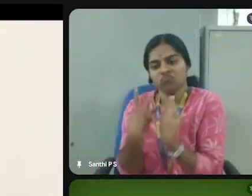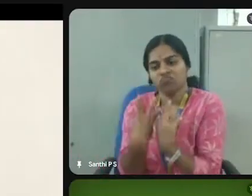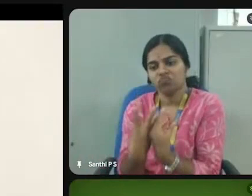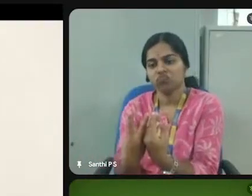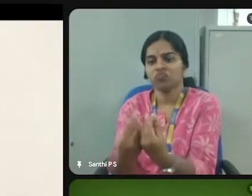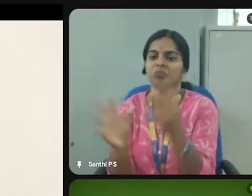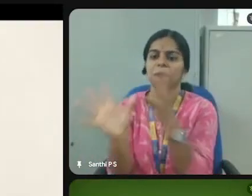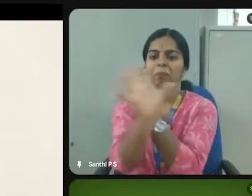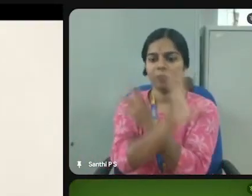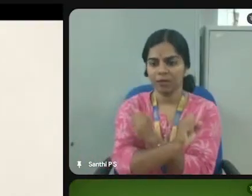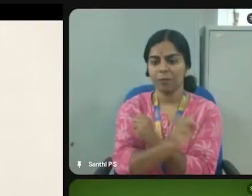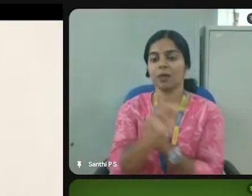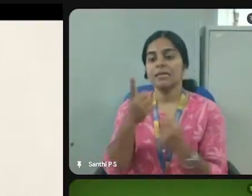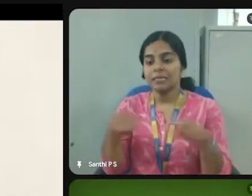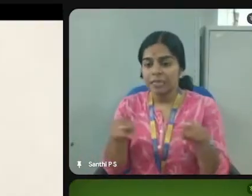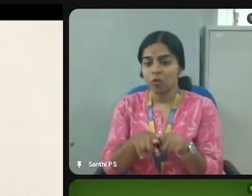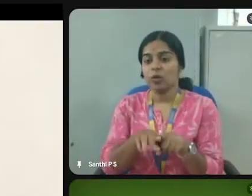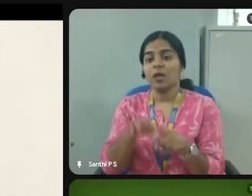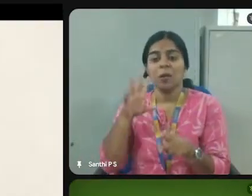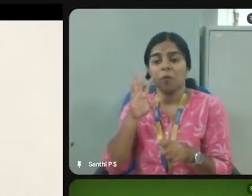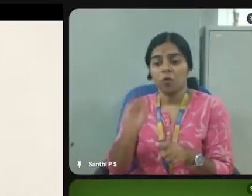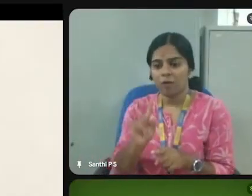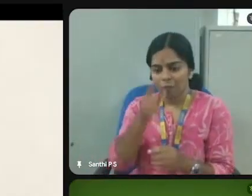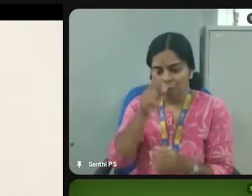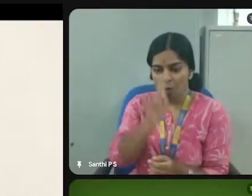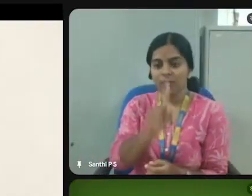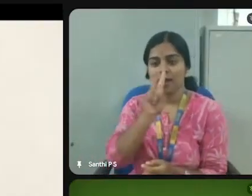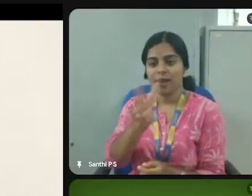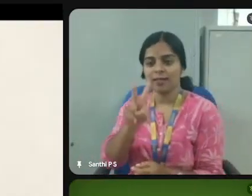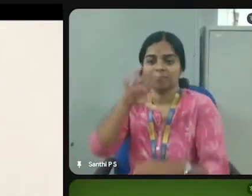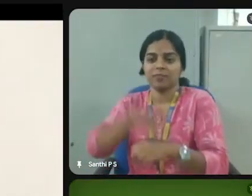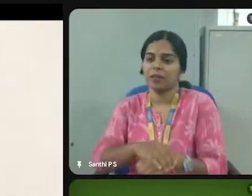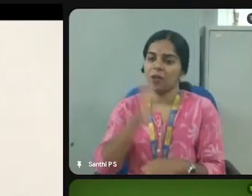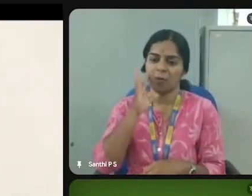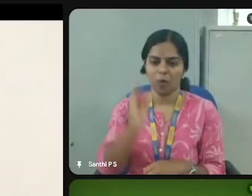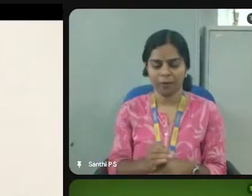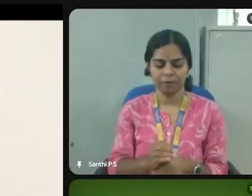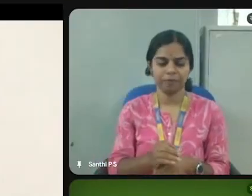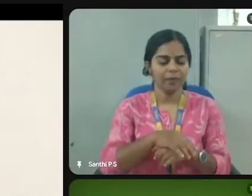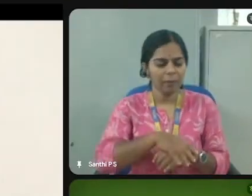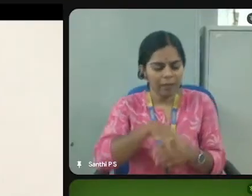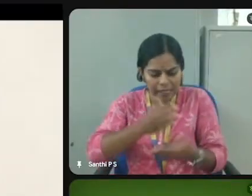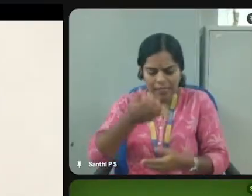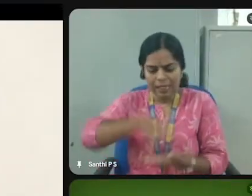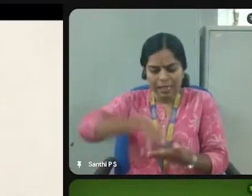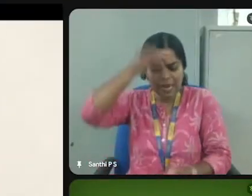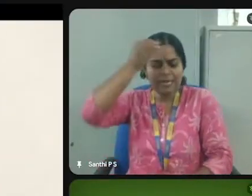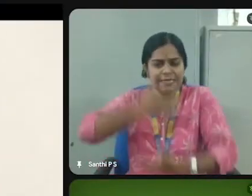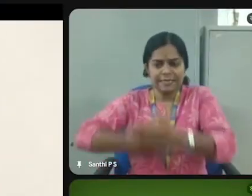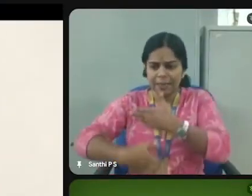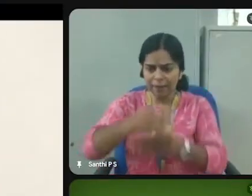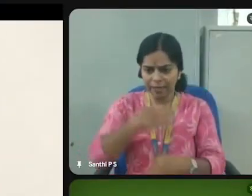അതുകൊണ്ട് ആദ്യകാല ഇന്റർവെൻഷനാണ് എപ്പോഴും ബെനിഫിഷ്യൽ ആയിട്ടുള്ളത്. പഠന പരിമിതിയുള്ള കുട്ടികൾക്ക് ഒരു സൈക്കോളജിസ്റ്റ്